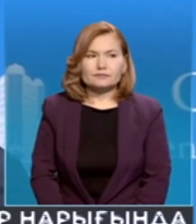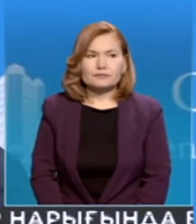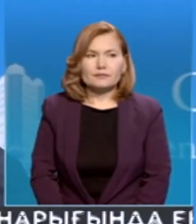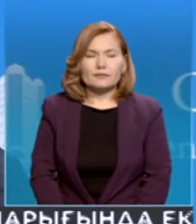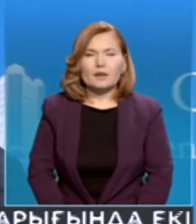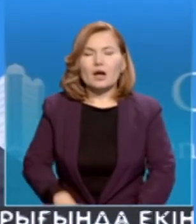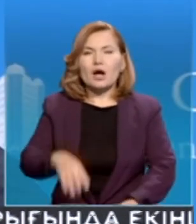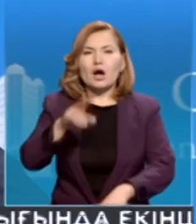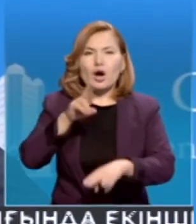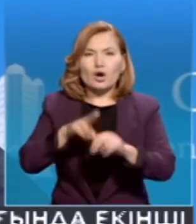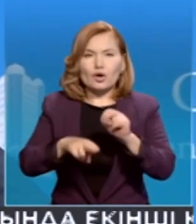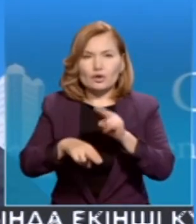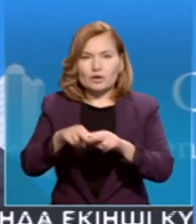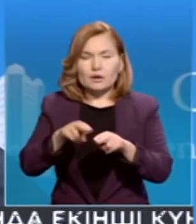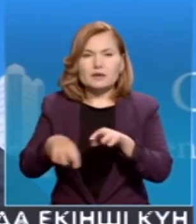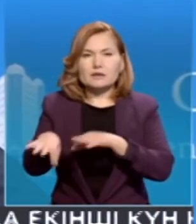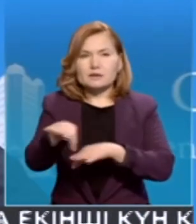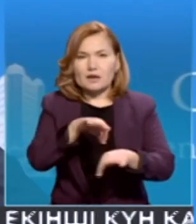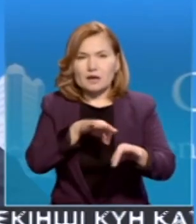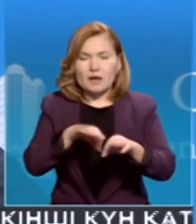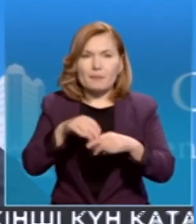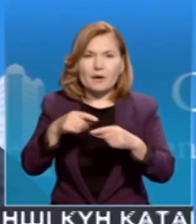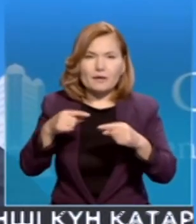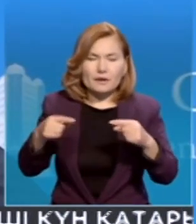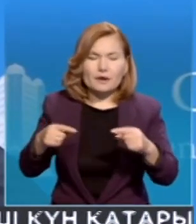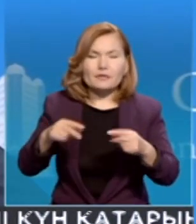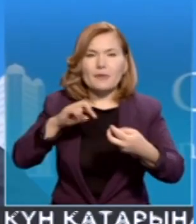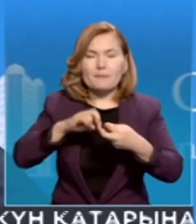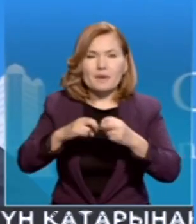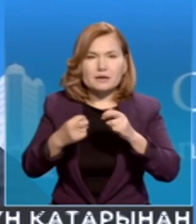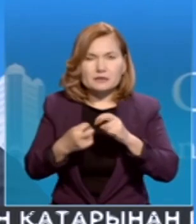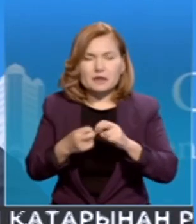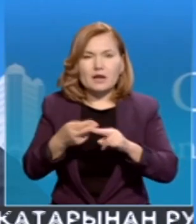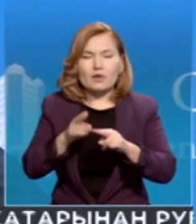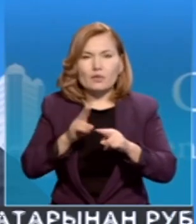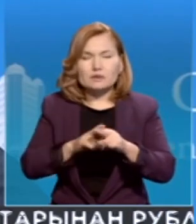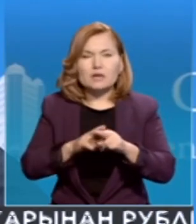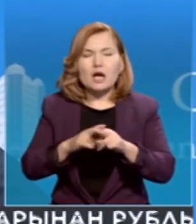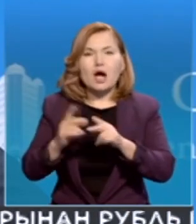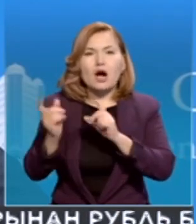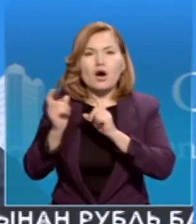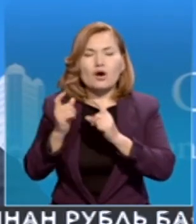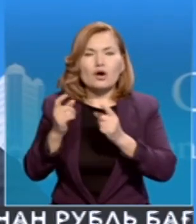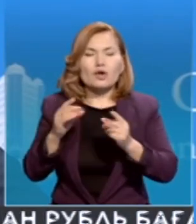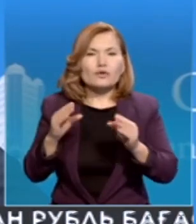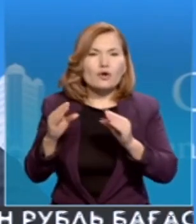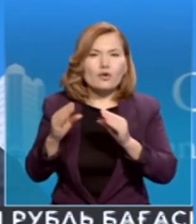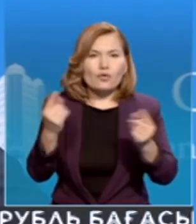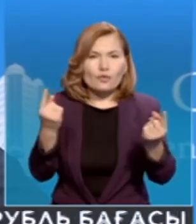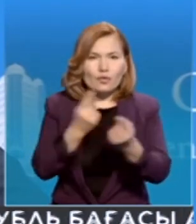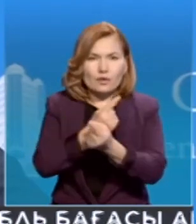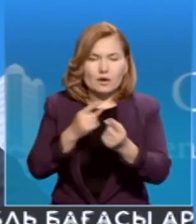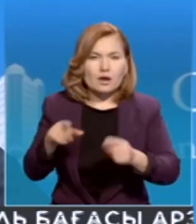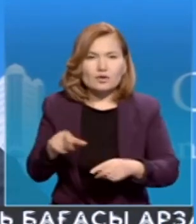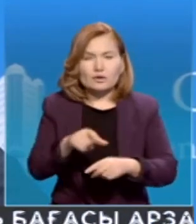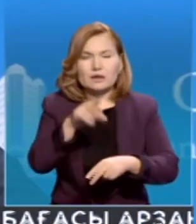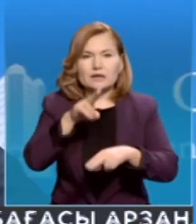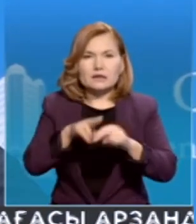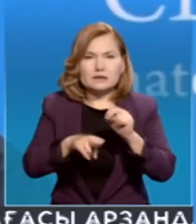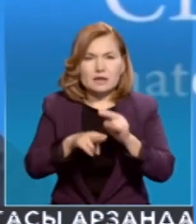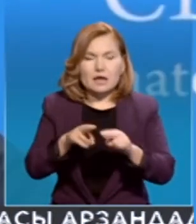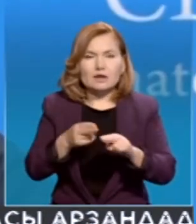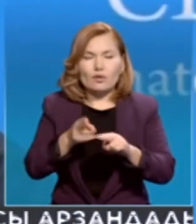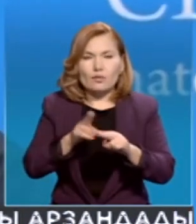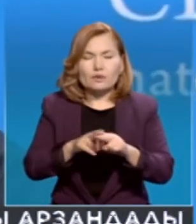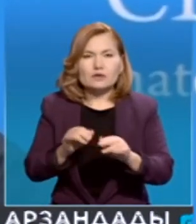Құрылыс және сәулет және тағы да басқа мәселе көліктік мәселелерді бірге шешуге мүмкіндік береді осы заң